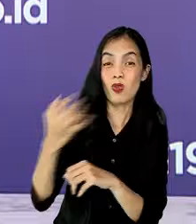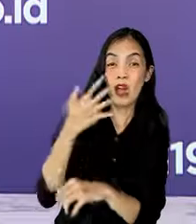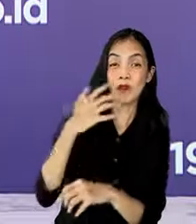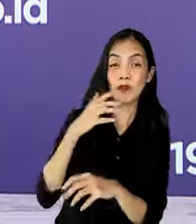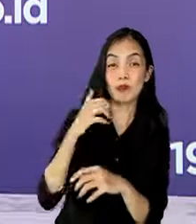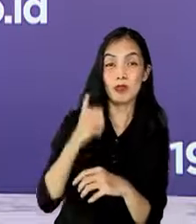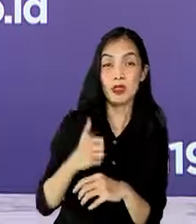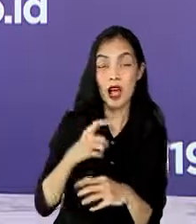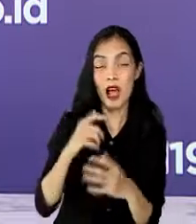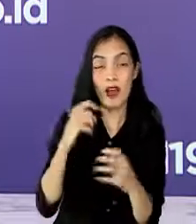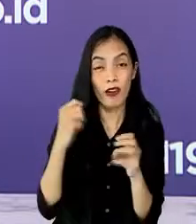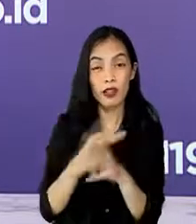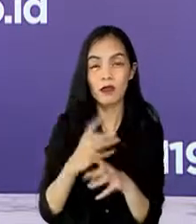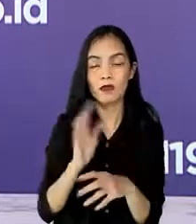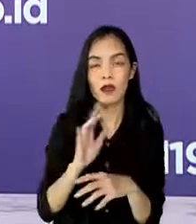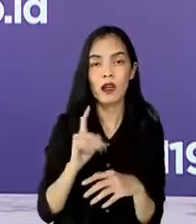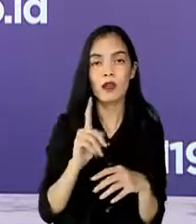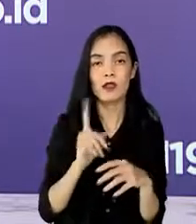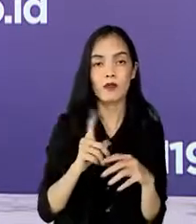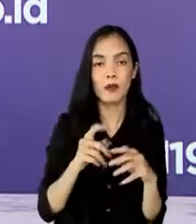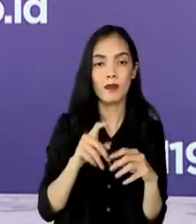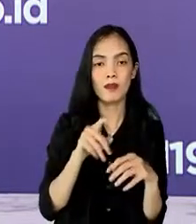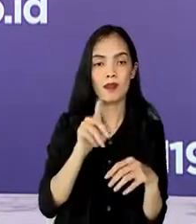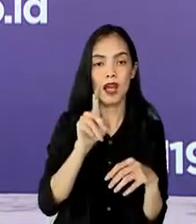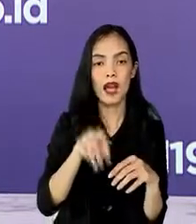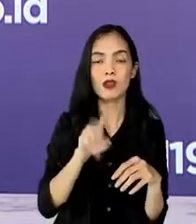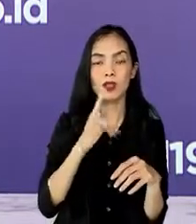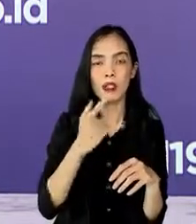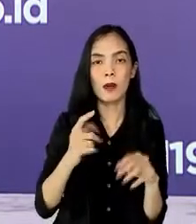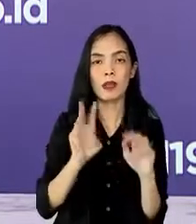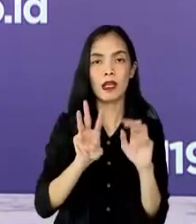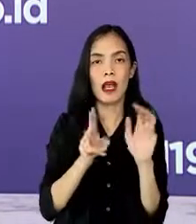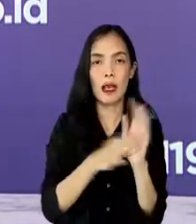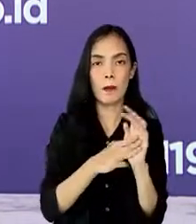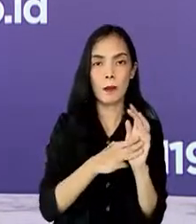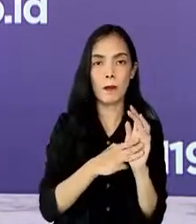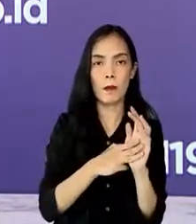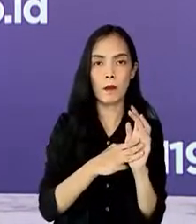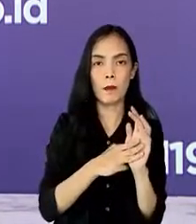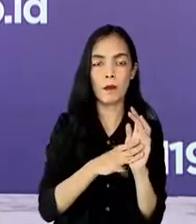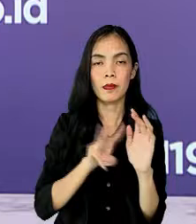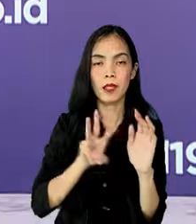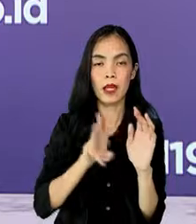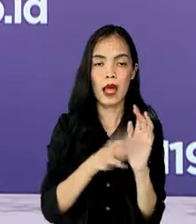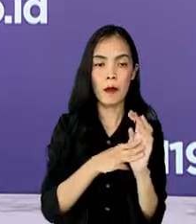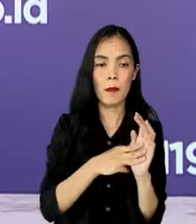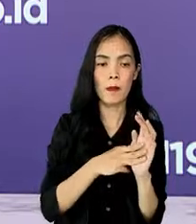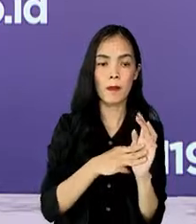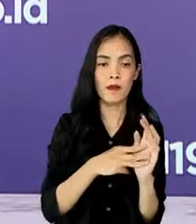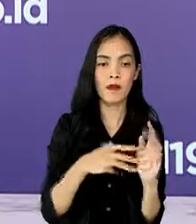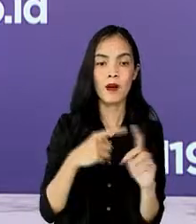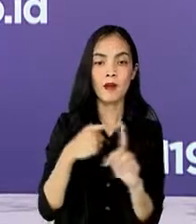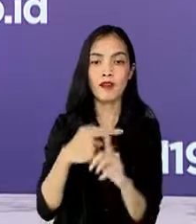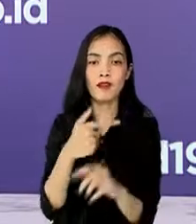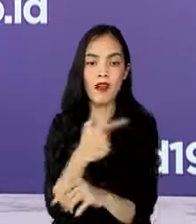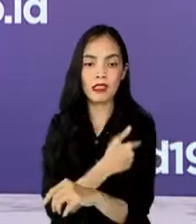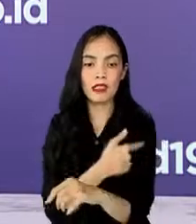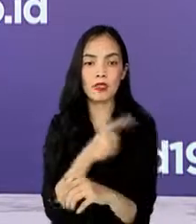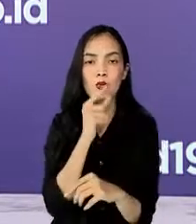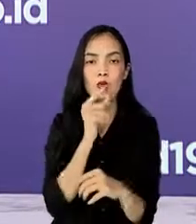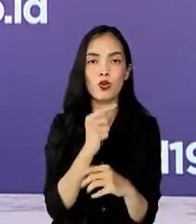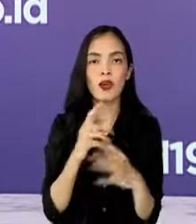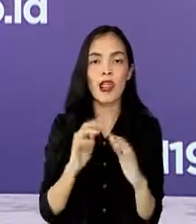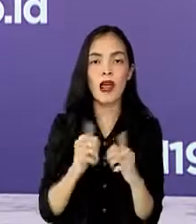ini perlu untuk dipertahankan dan saling bekerja melengkapi bukan menggantikan